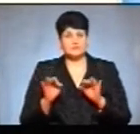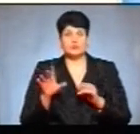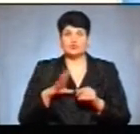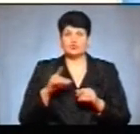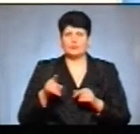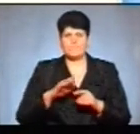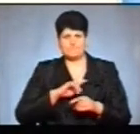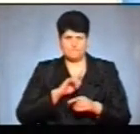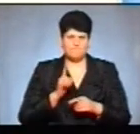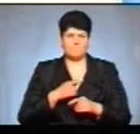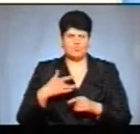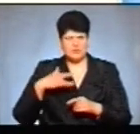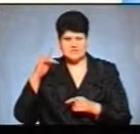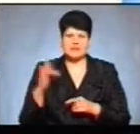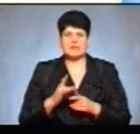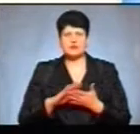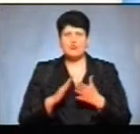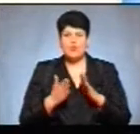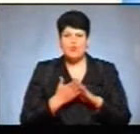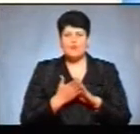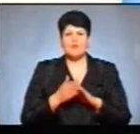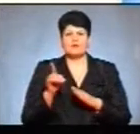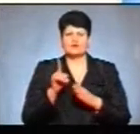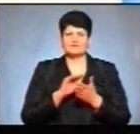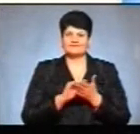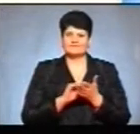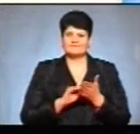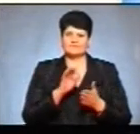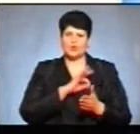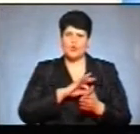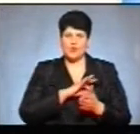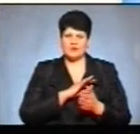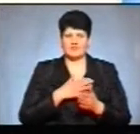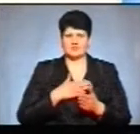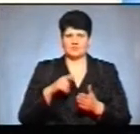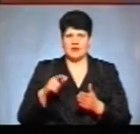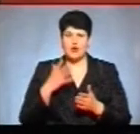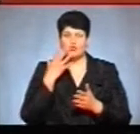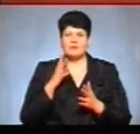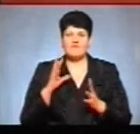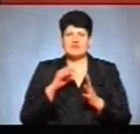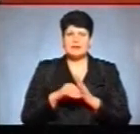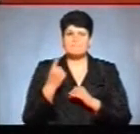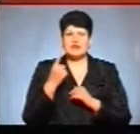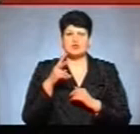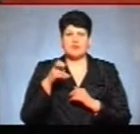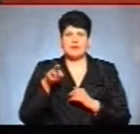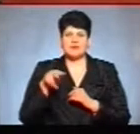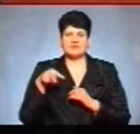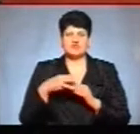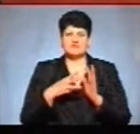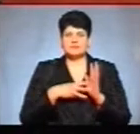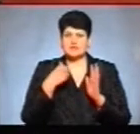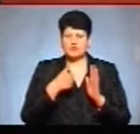посилені вимоги щодо декларування доходів нашими громадянами. Ну, коли ми ввели в 1 липня 2018